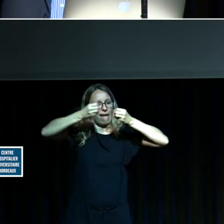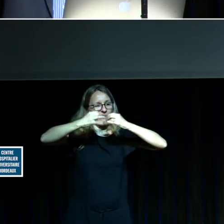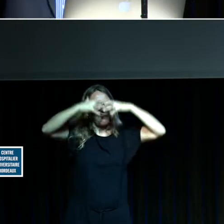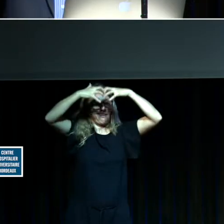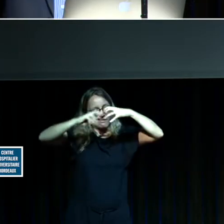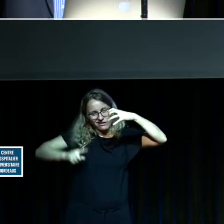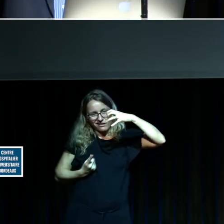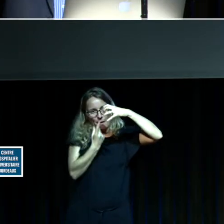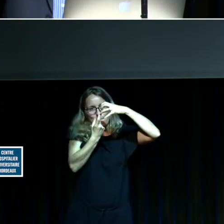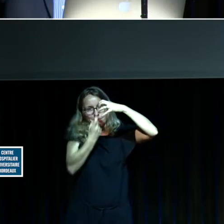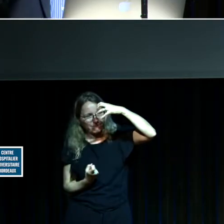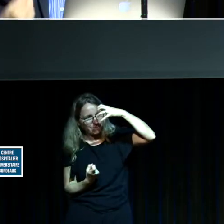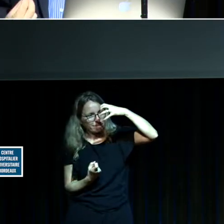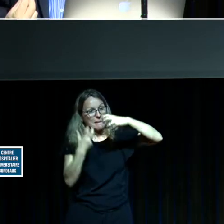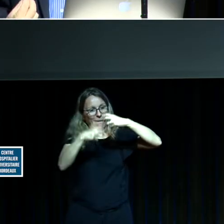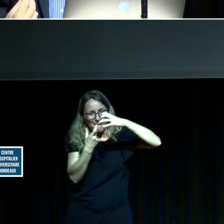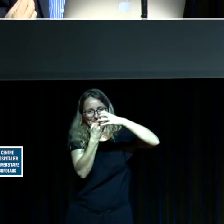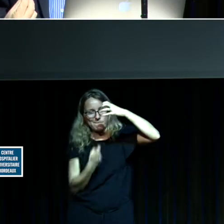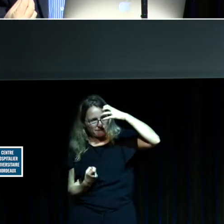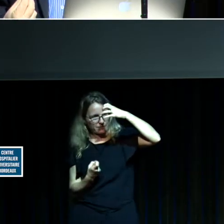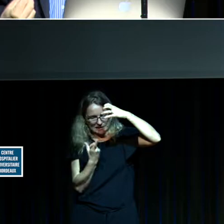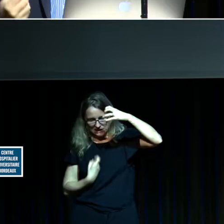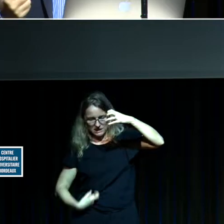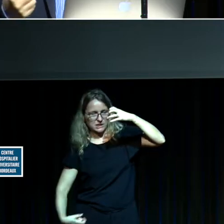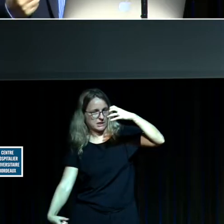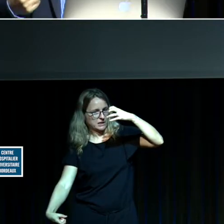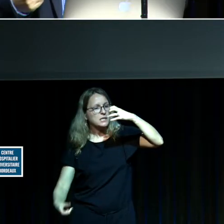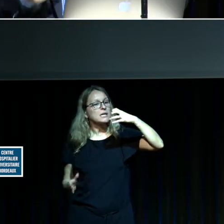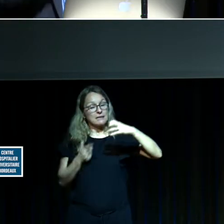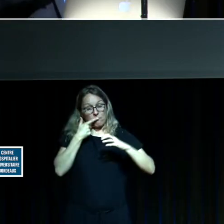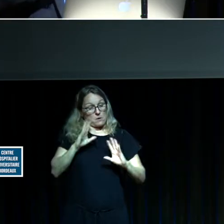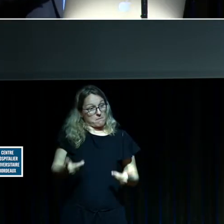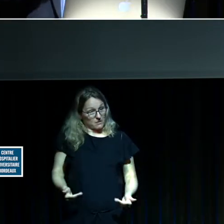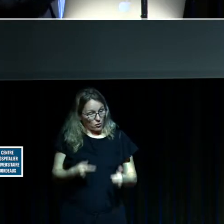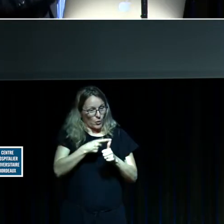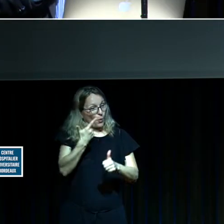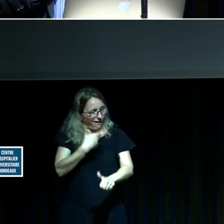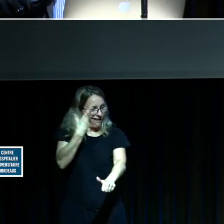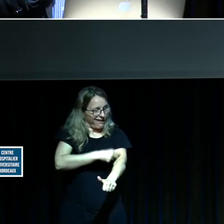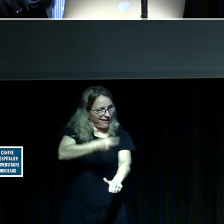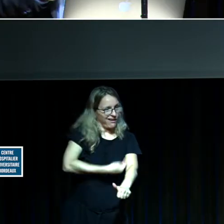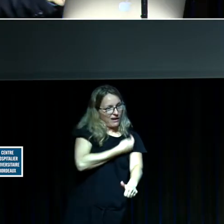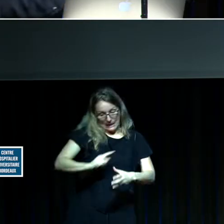on va attraper le caillot et on l'enlève mécaniquement. Donc on utilise maintenant et le desktop et les couvillons.